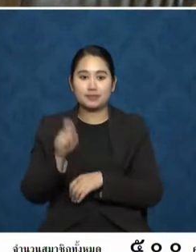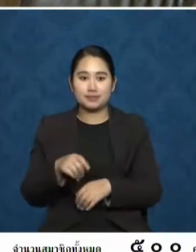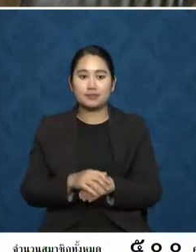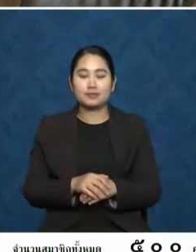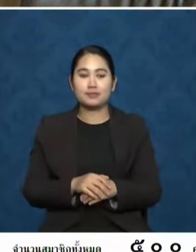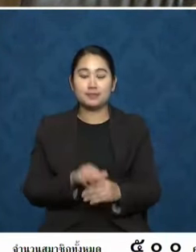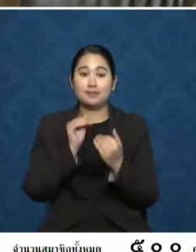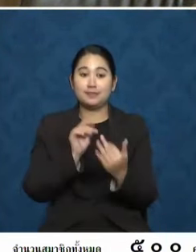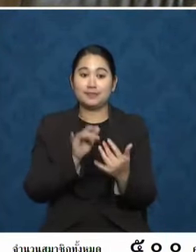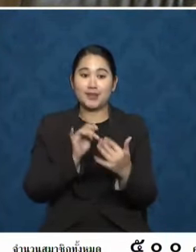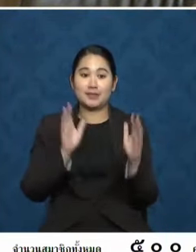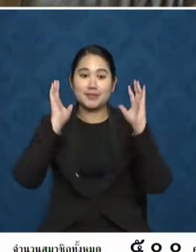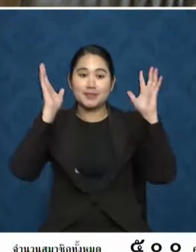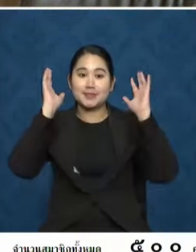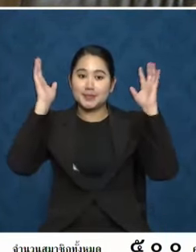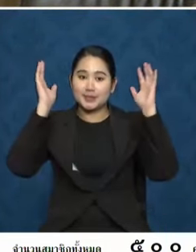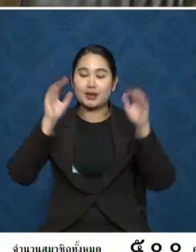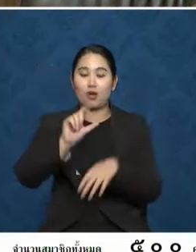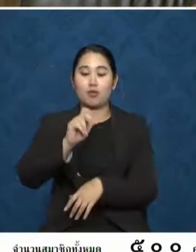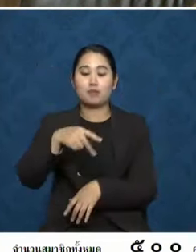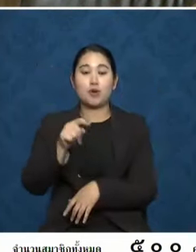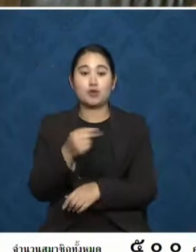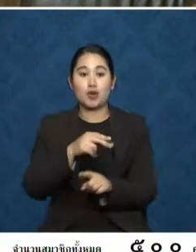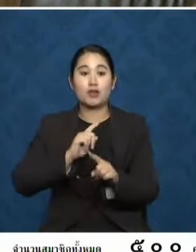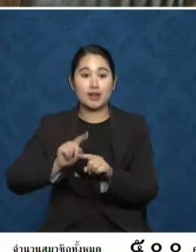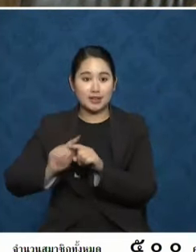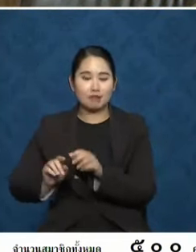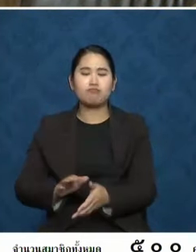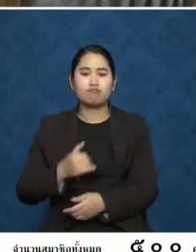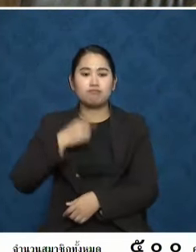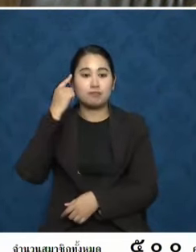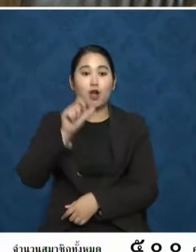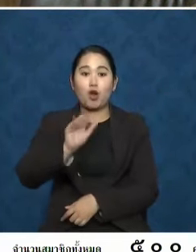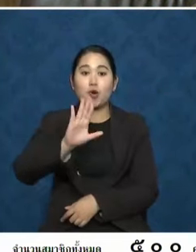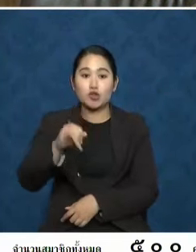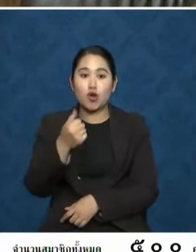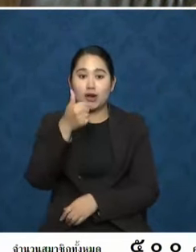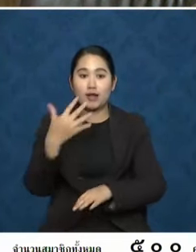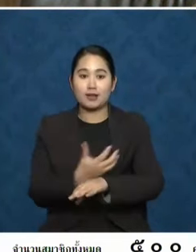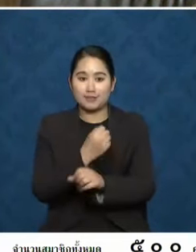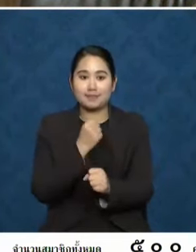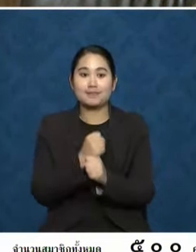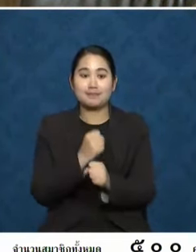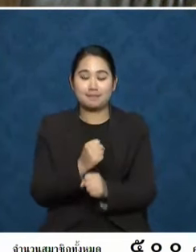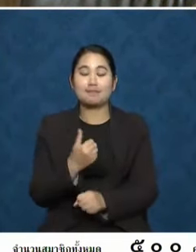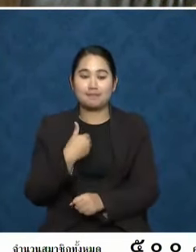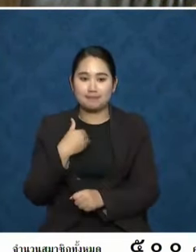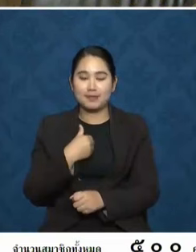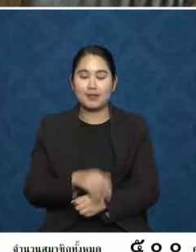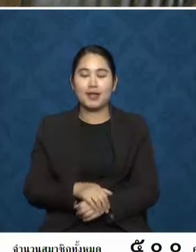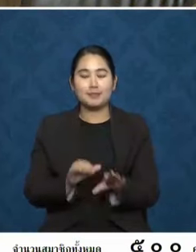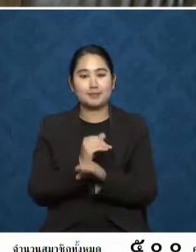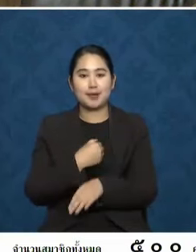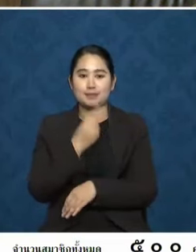อยากใหทานสอสารไปที่องคตรปกครองศูยท้องทินนะครับอย่น้อยก็คือองคการบอยศสจัหวตรที่มีอำนจหน้าที่ตรงนี้โดยตรงเขาจะได